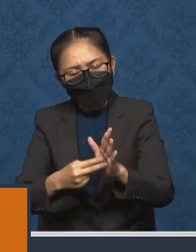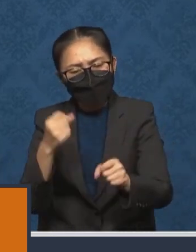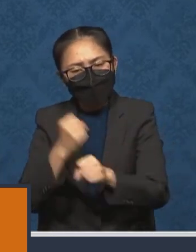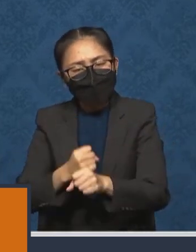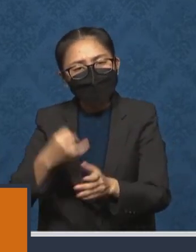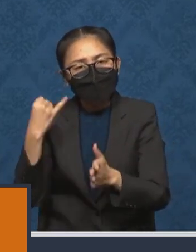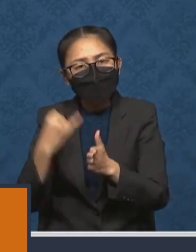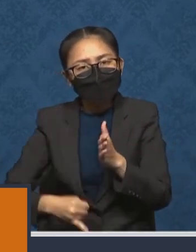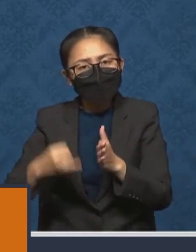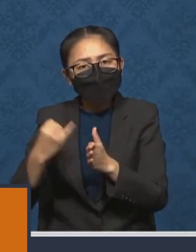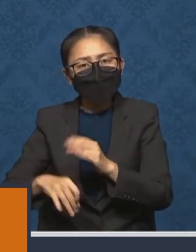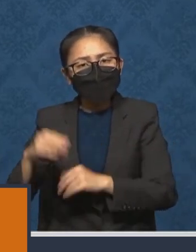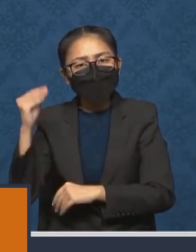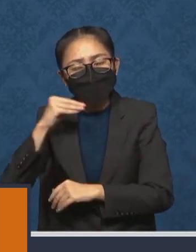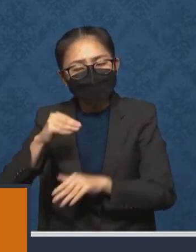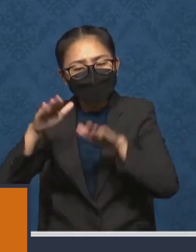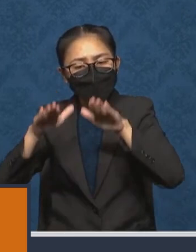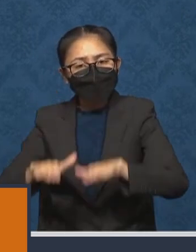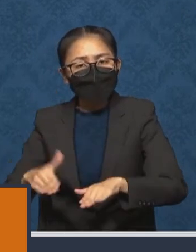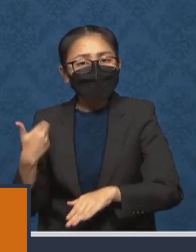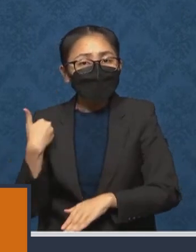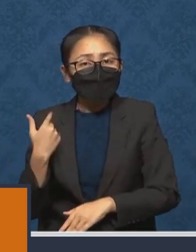ำมันจะลดลงได้ยังไงครับ